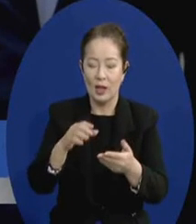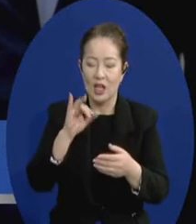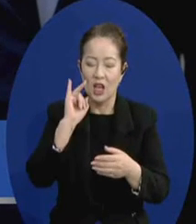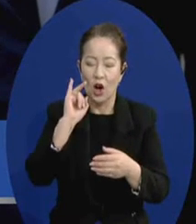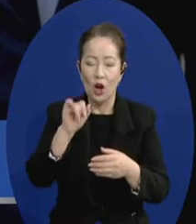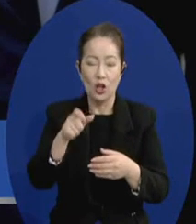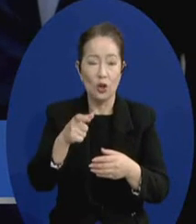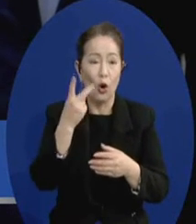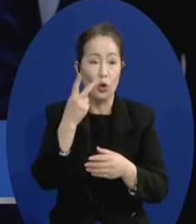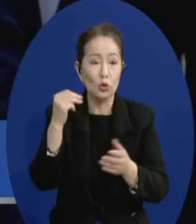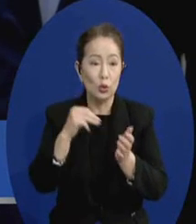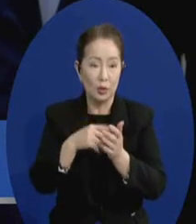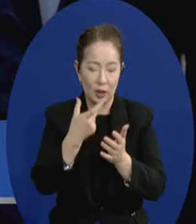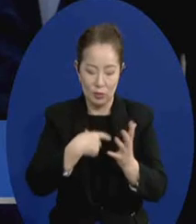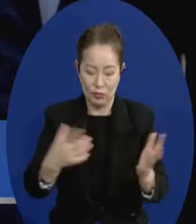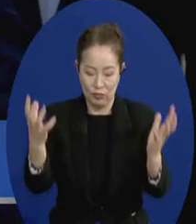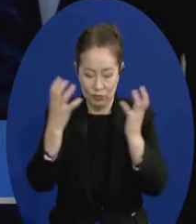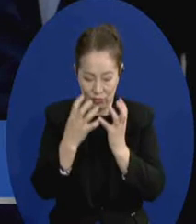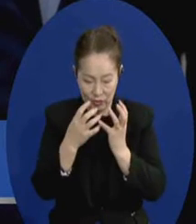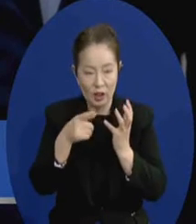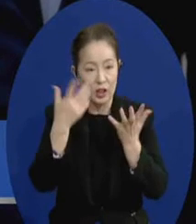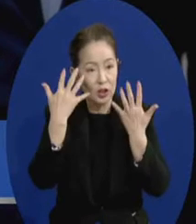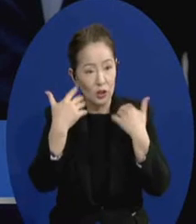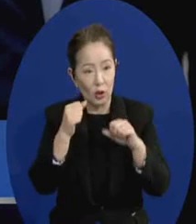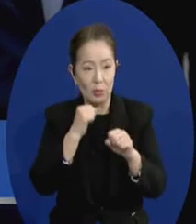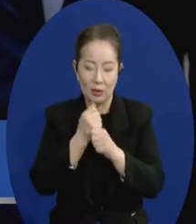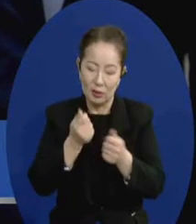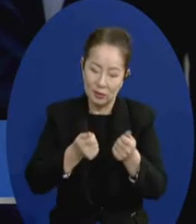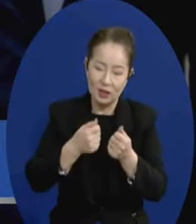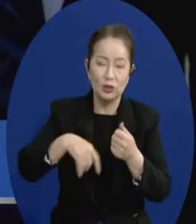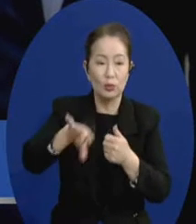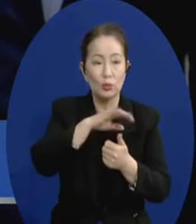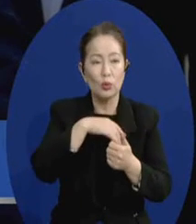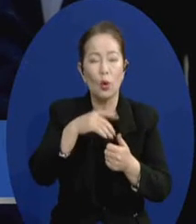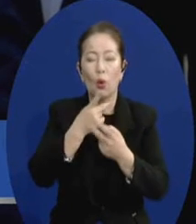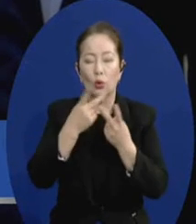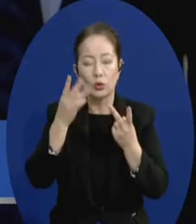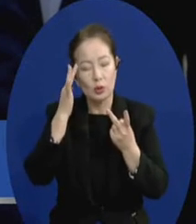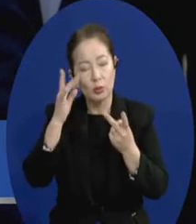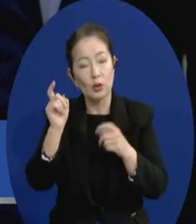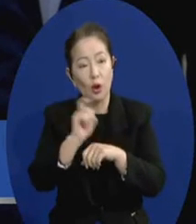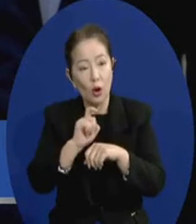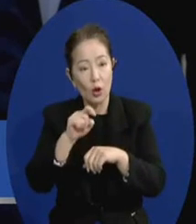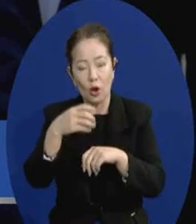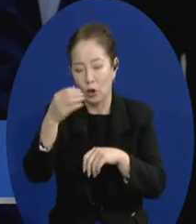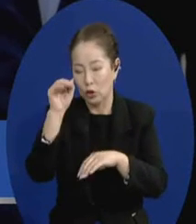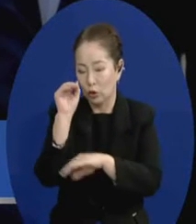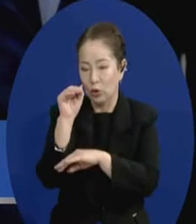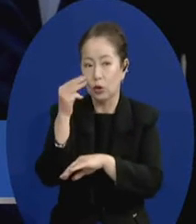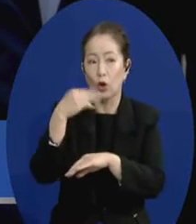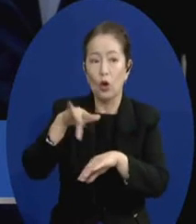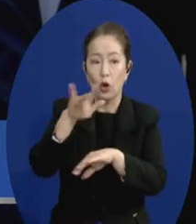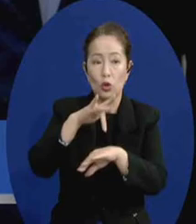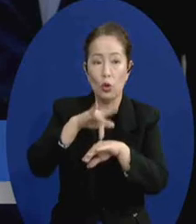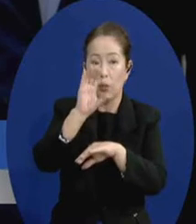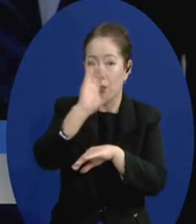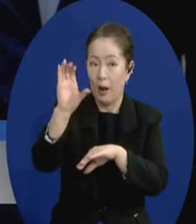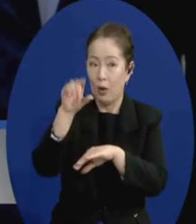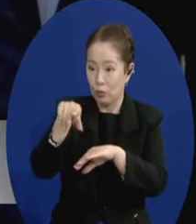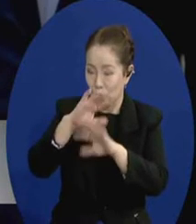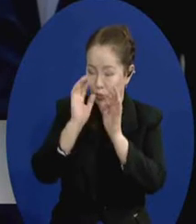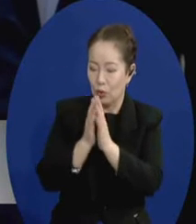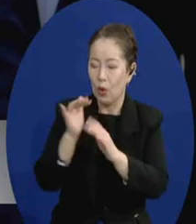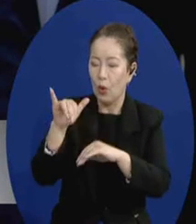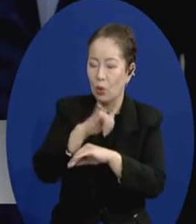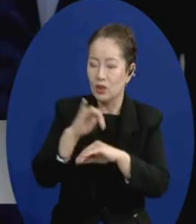намын онц их хурлыг тэрийг төлөөлж зохион байгуулж ажлыг хийсэн үндэсний бодлогын хороо гэдэг төлөөллийн төв байгууллагыг улсын